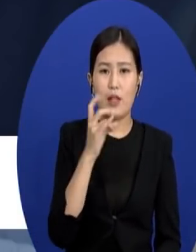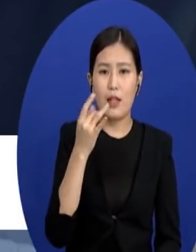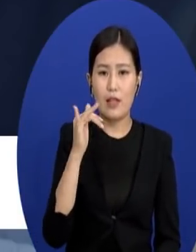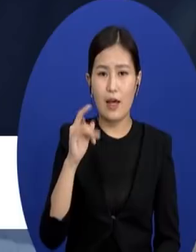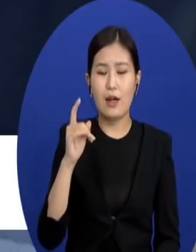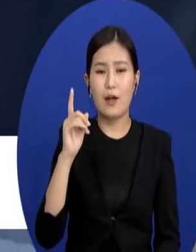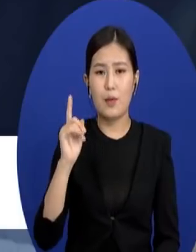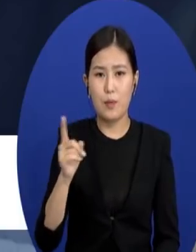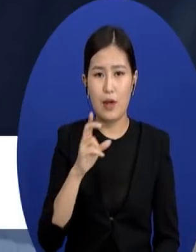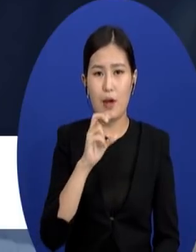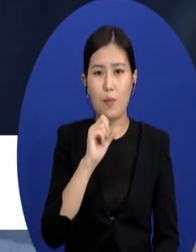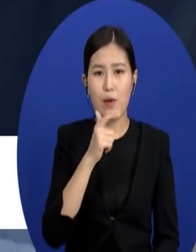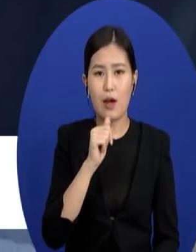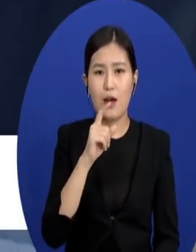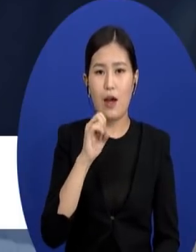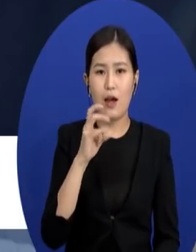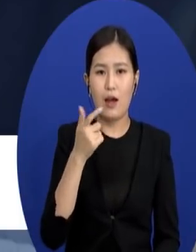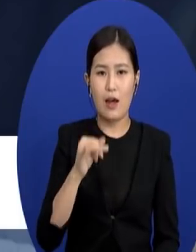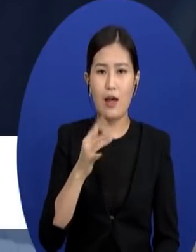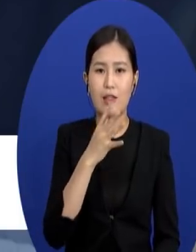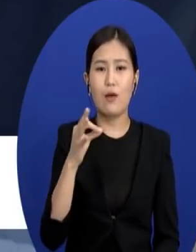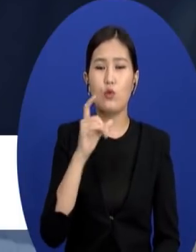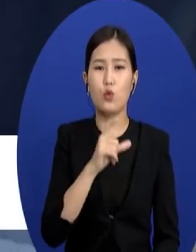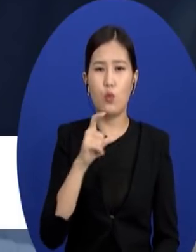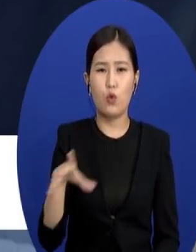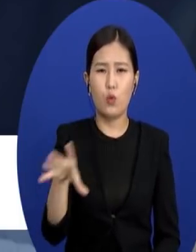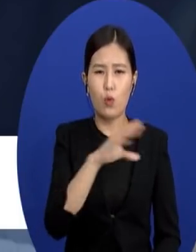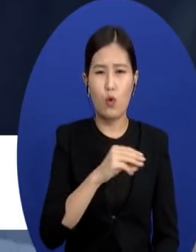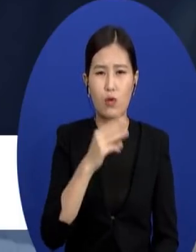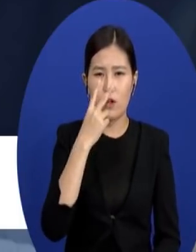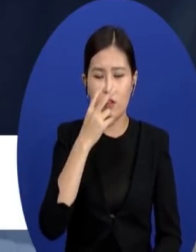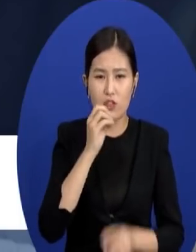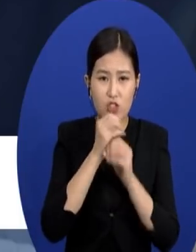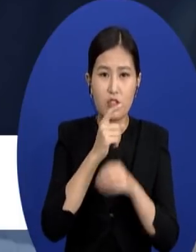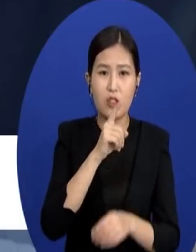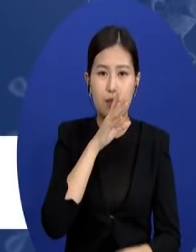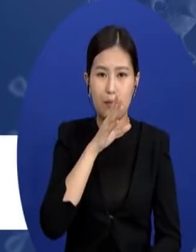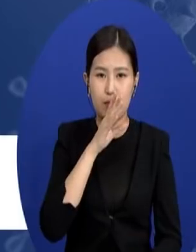1,000, Багхангай дүүрэгт 500 хүнээс шинжилгээ авахар тооцоолсон байна.